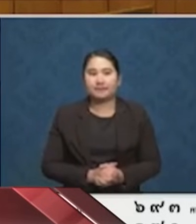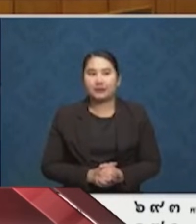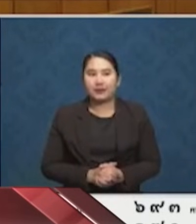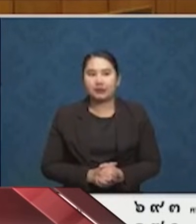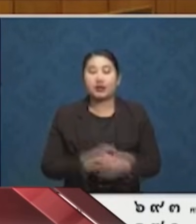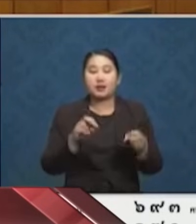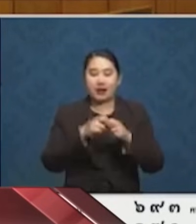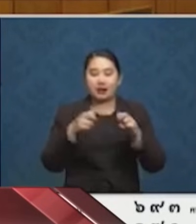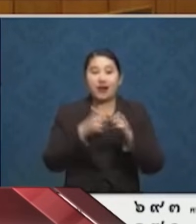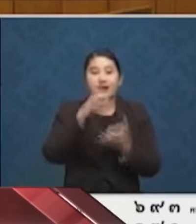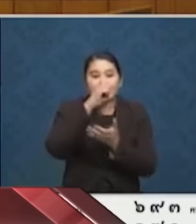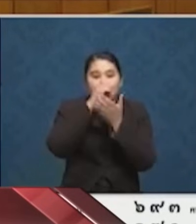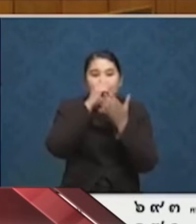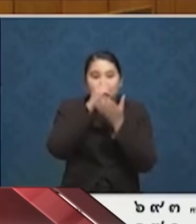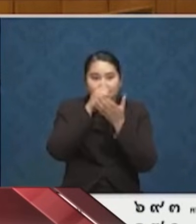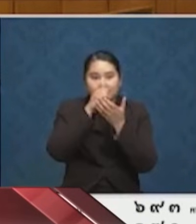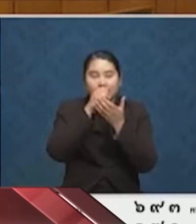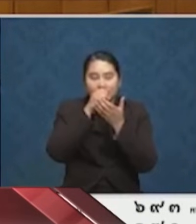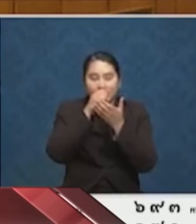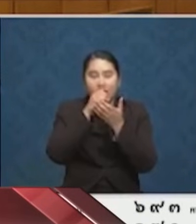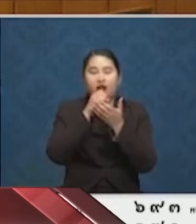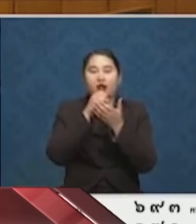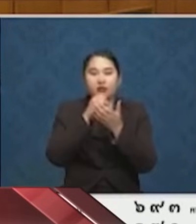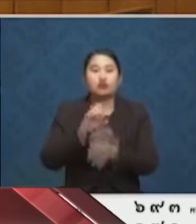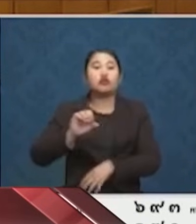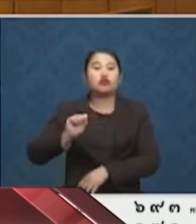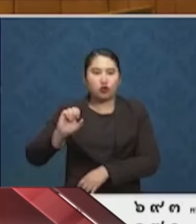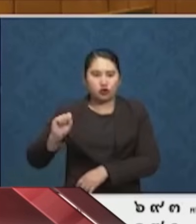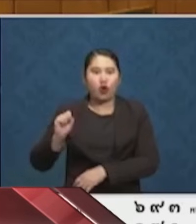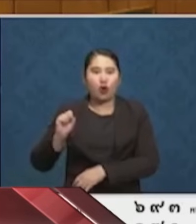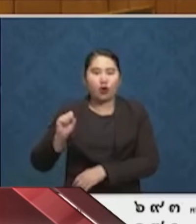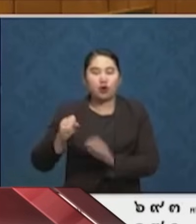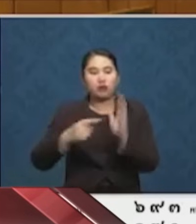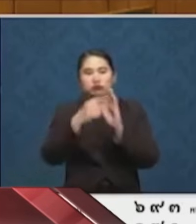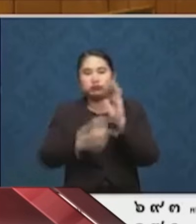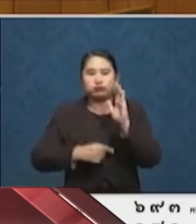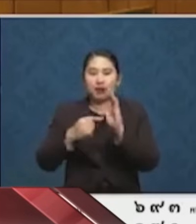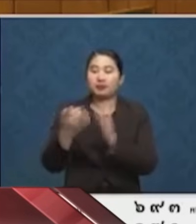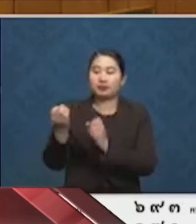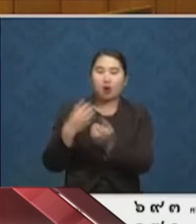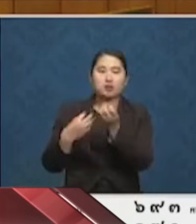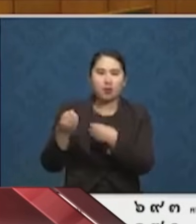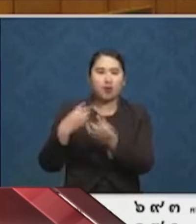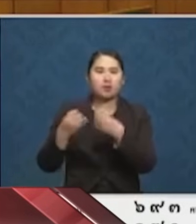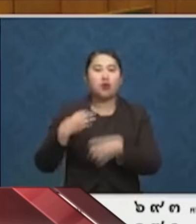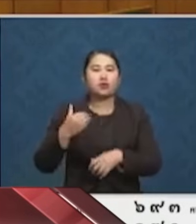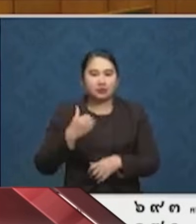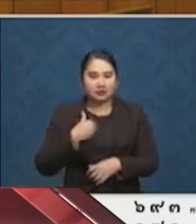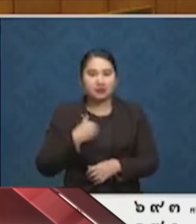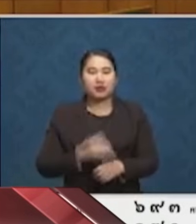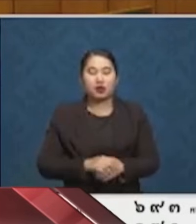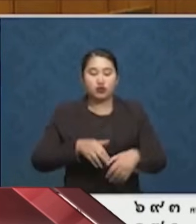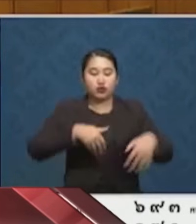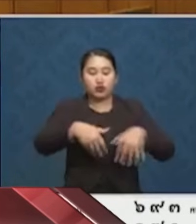ปัญหาของยาเสพติดเนี่ยดิฉันเองก็ได้รับรายงานจากทางส.ส.พื้นที่เสมอนะคะว่าพี่น้องประชาชนมี